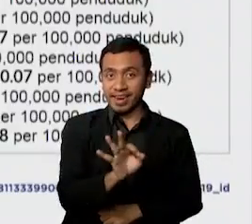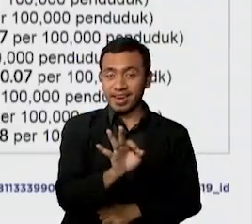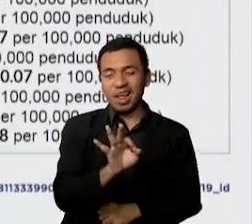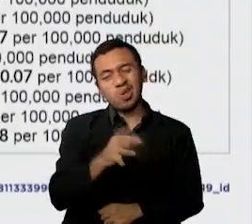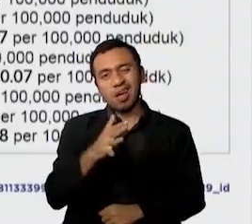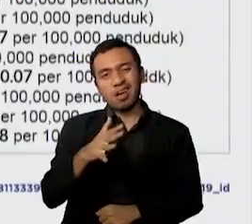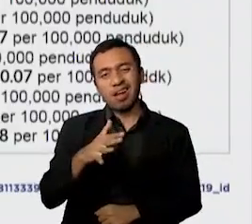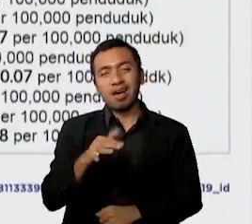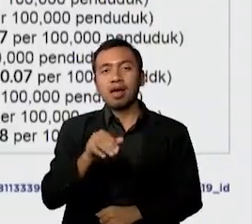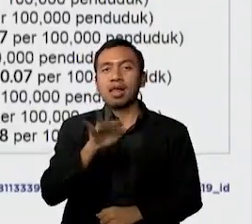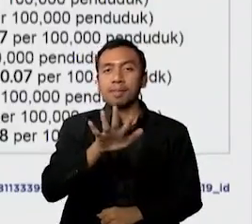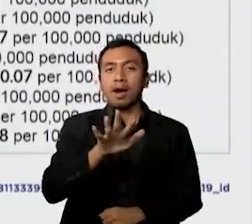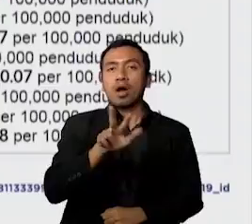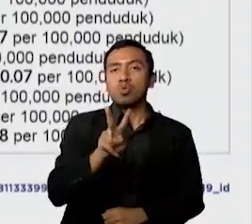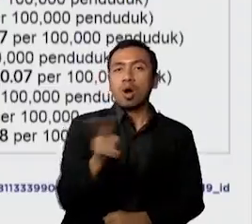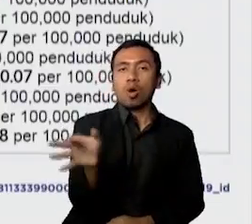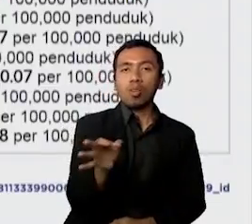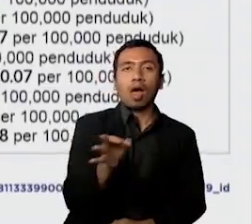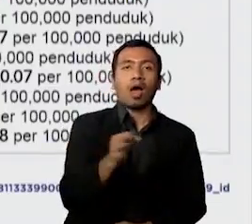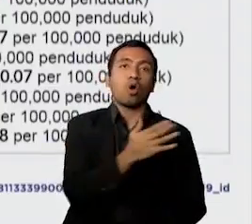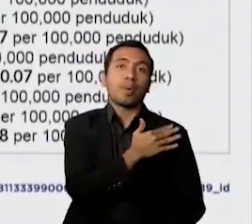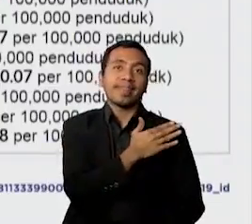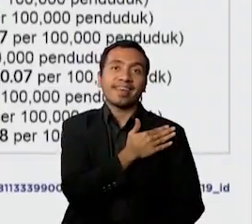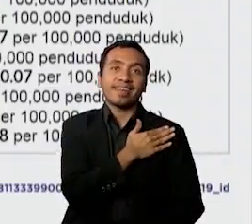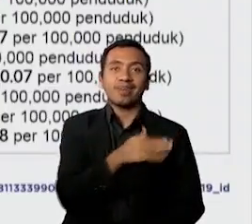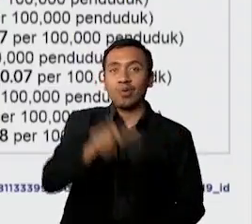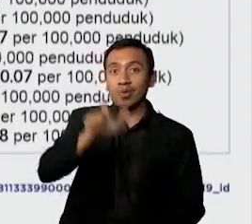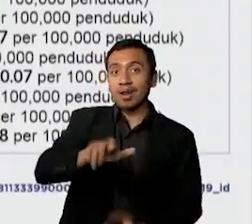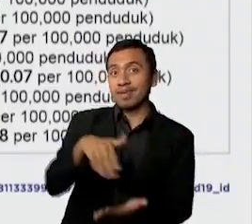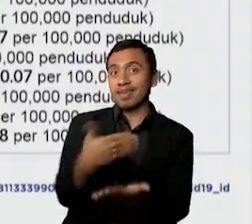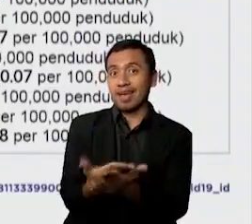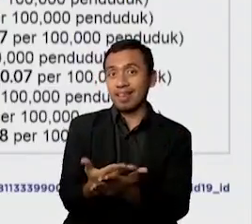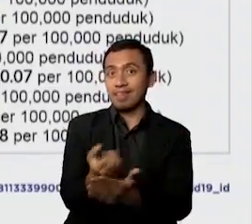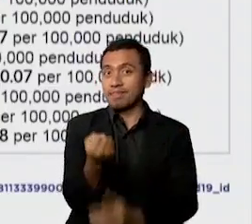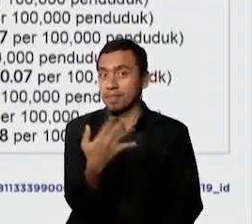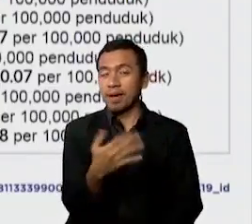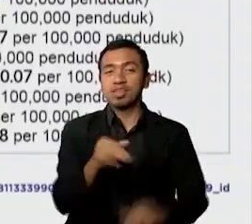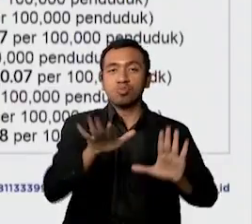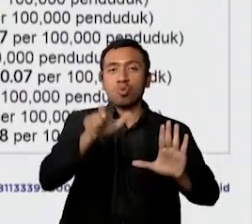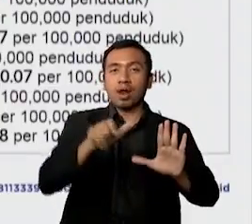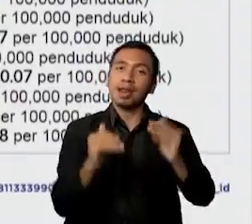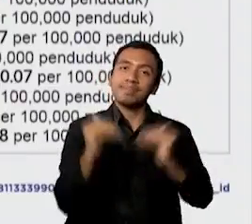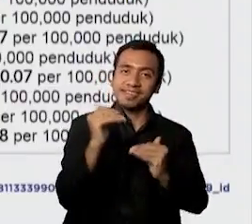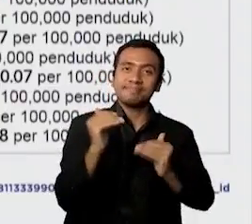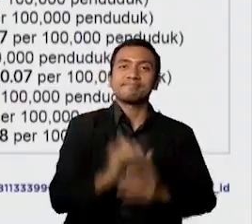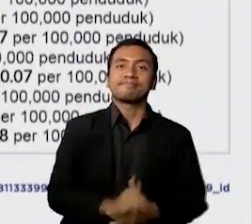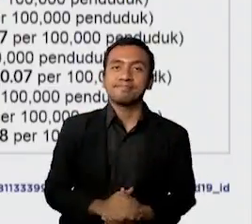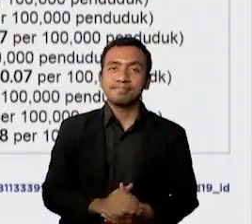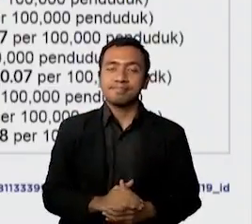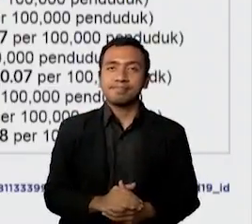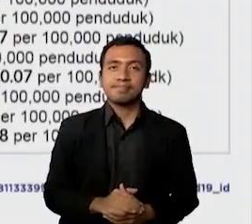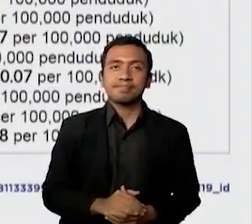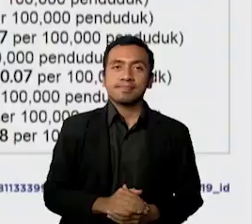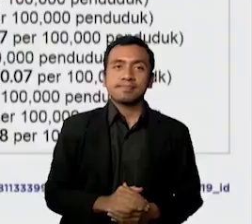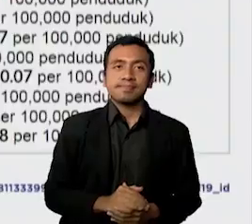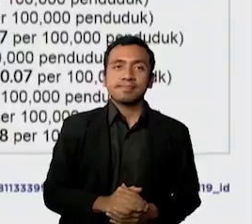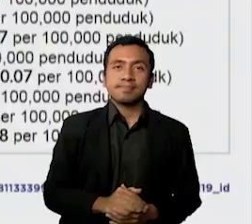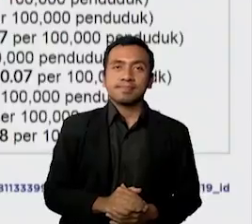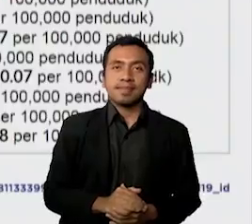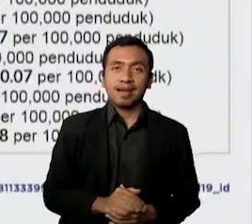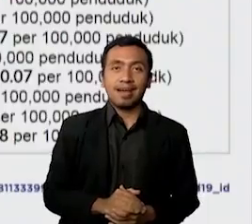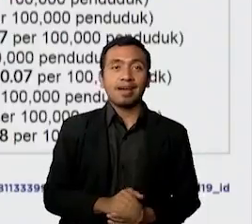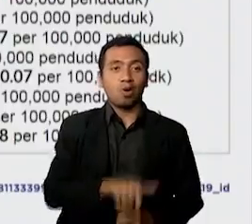atau sekitar 52 kabupaten kota dengan angka kematian di atas 10 orang. Berdasarkan angka kematian